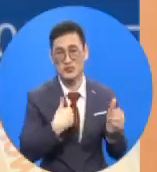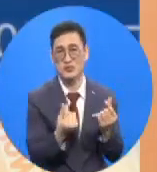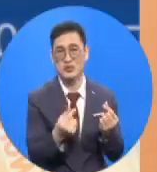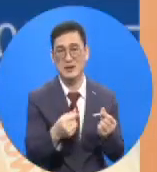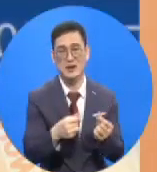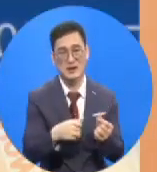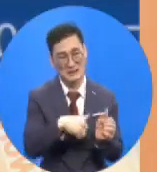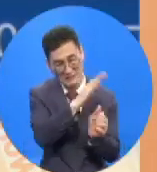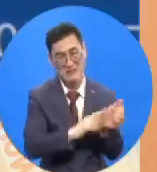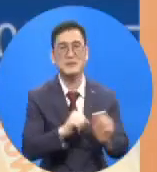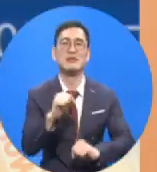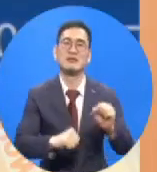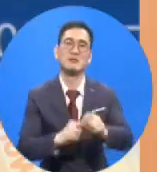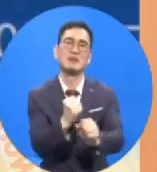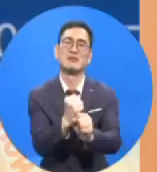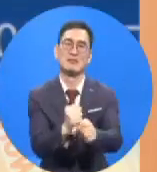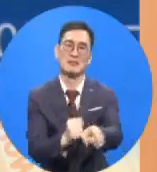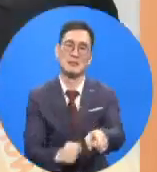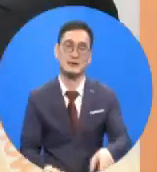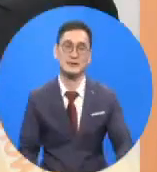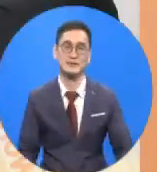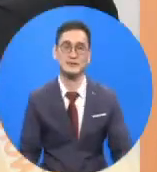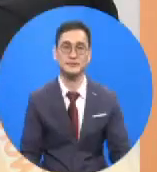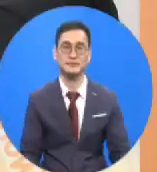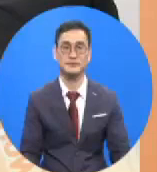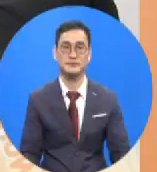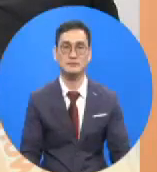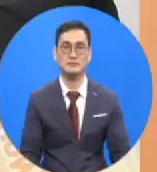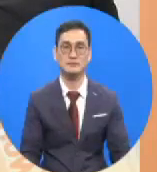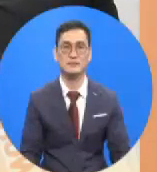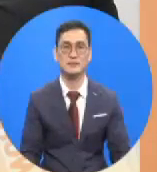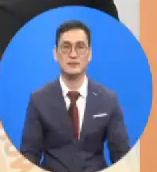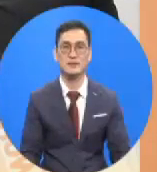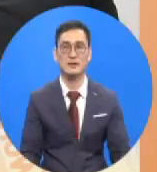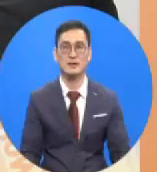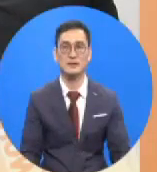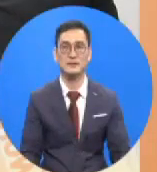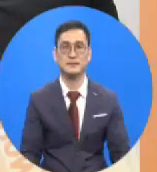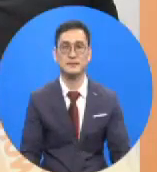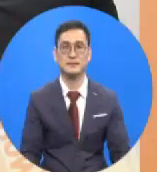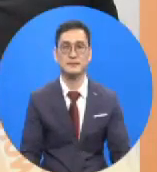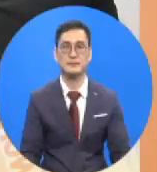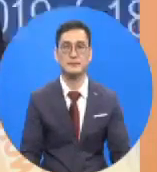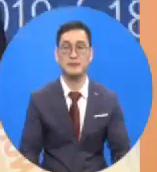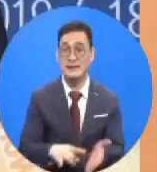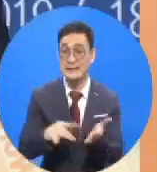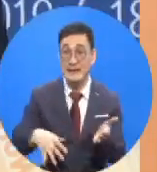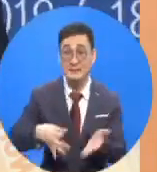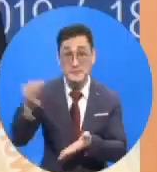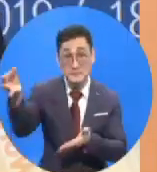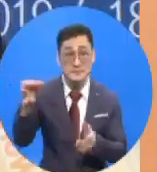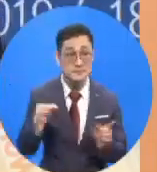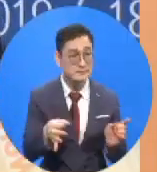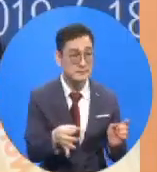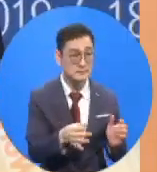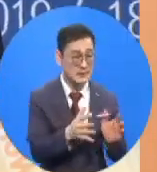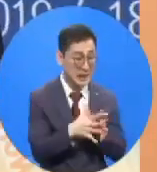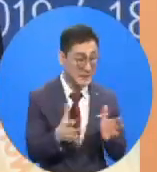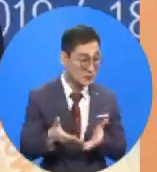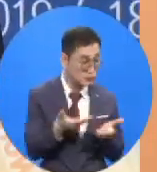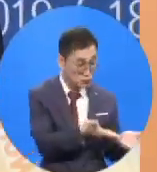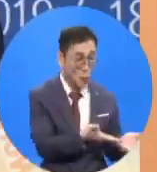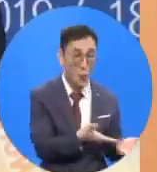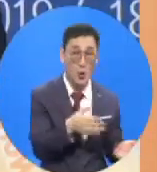부조 자꾸 이렇게 논란에 불러일으킨 것들을 뜬다 나 지금 보면 이게 다들 이 중에서 같은거 6억원 같은 경우도 40주년